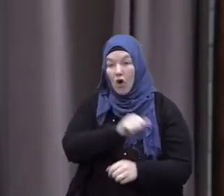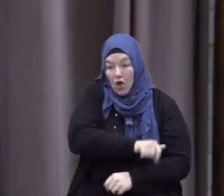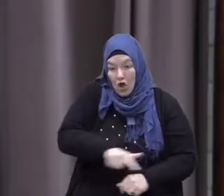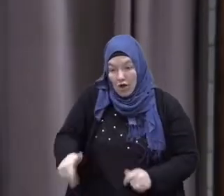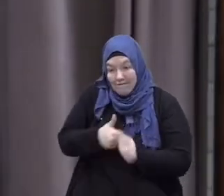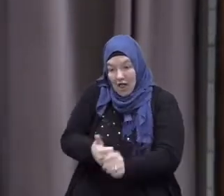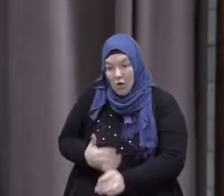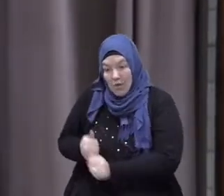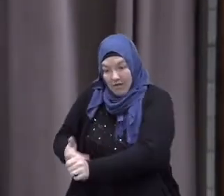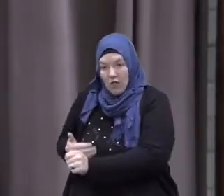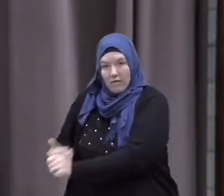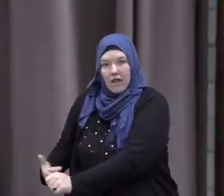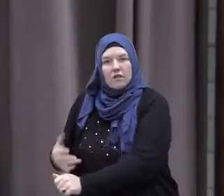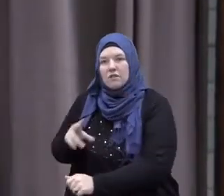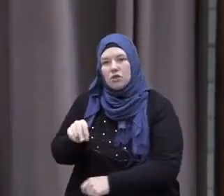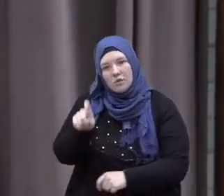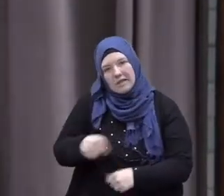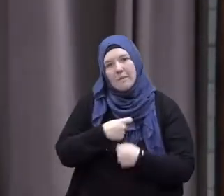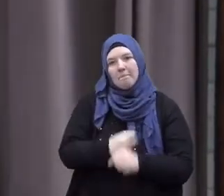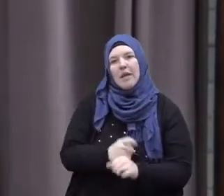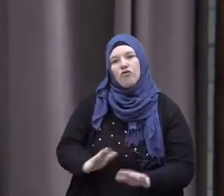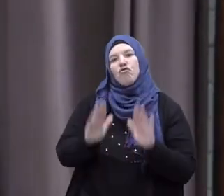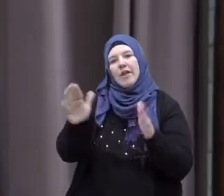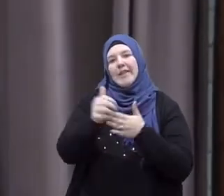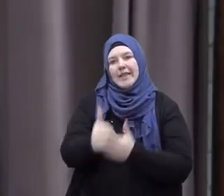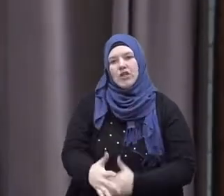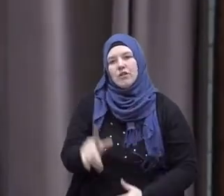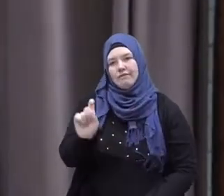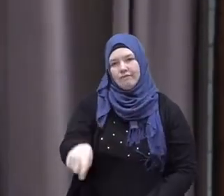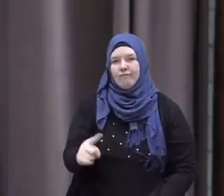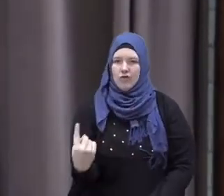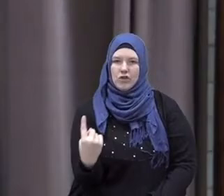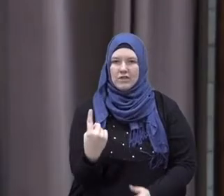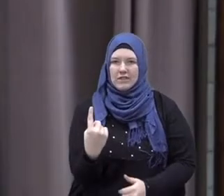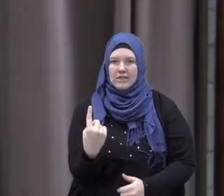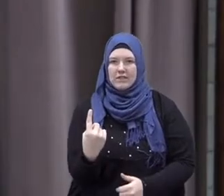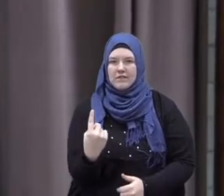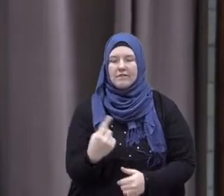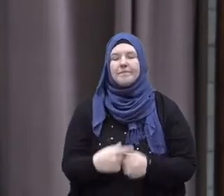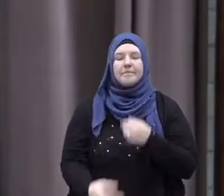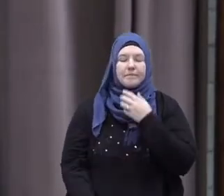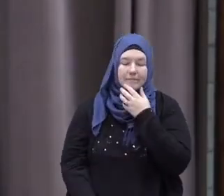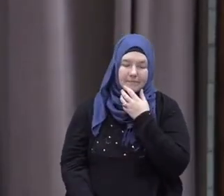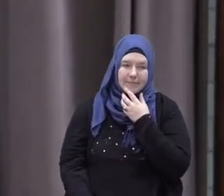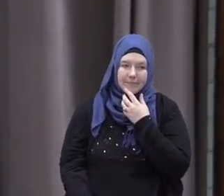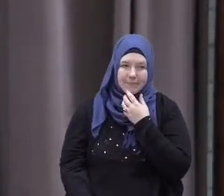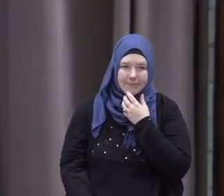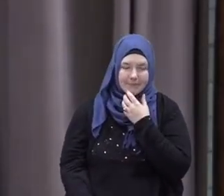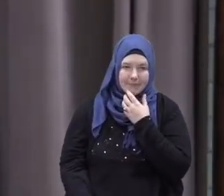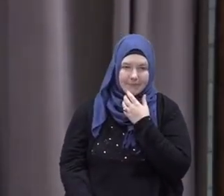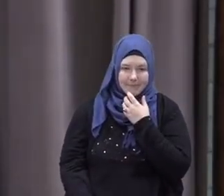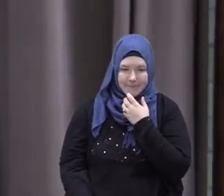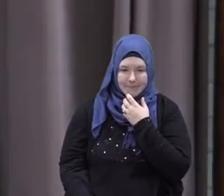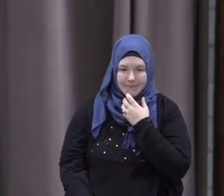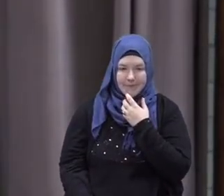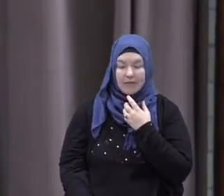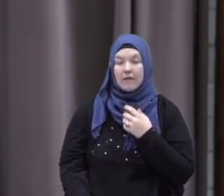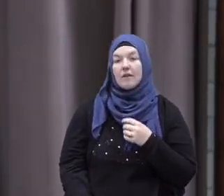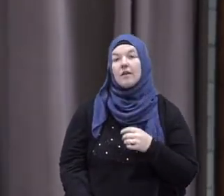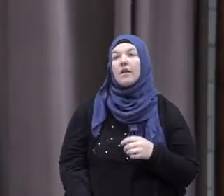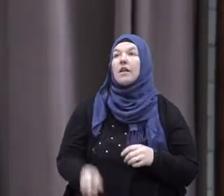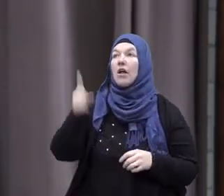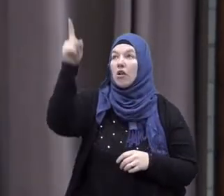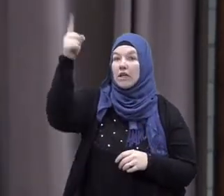Hence, the Prophet ﷺ says, مَنْ تَشَبَّهَ بِقَوْمٍ فَهُوَ مِنْهُمْ. He